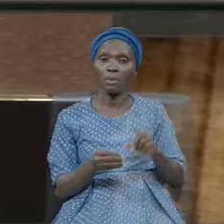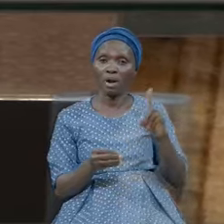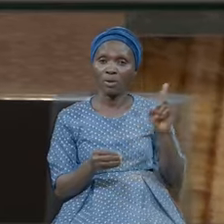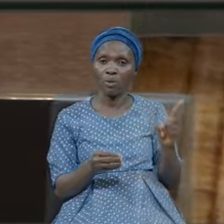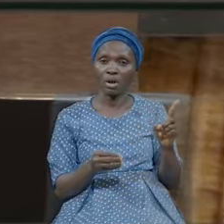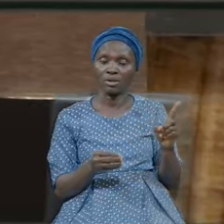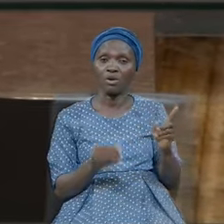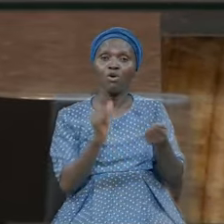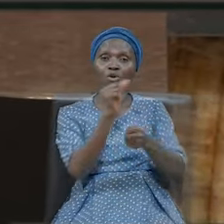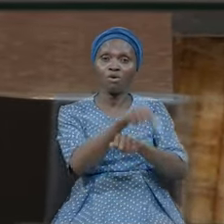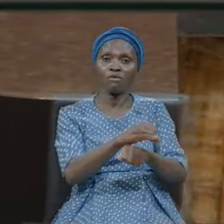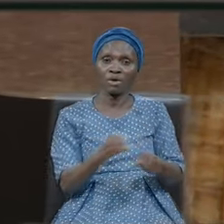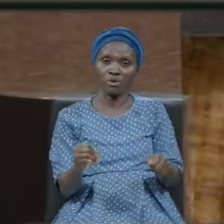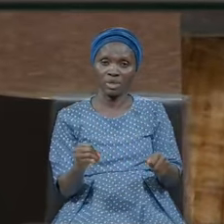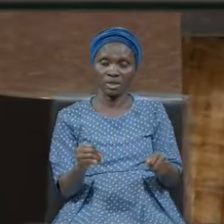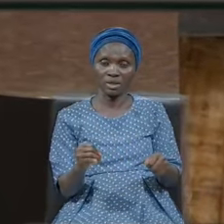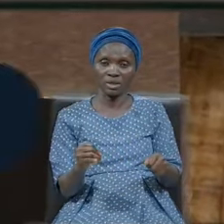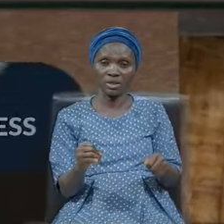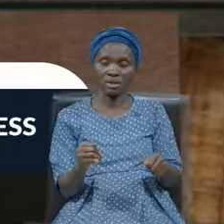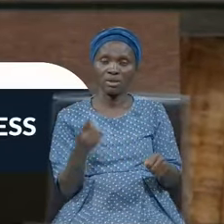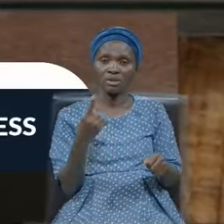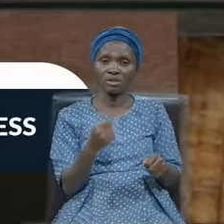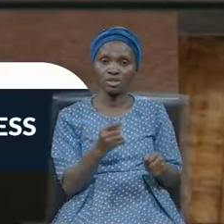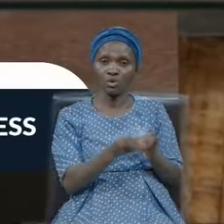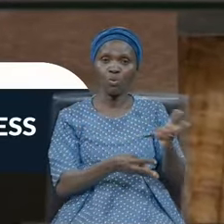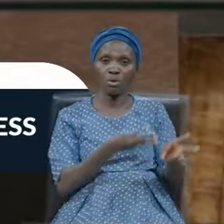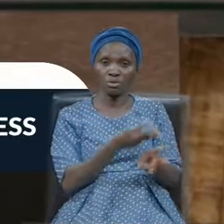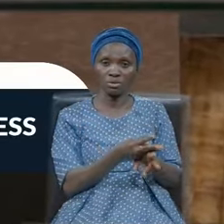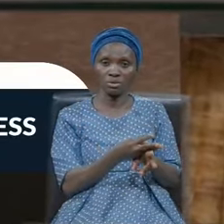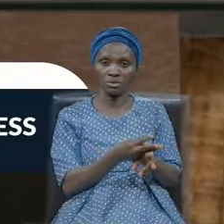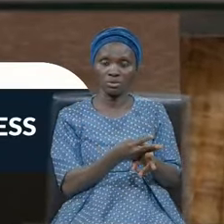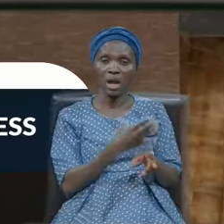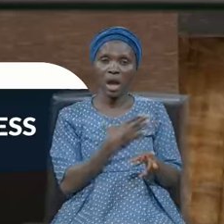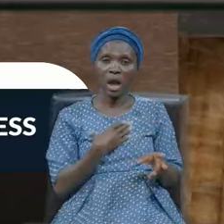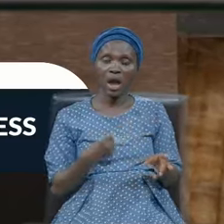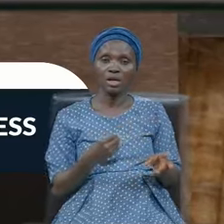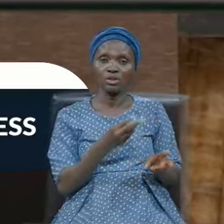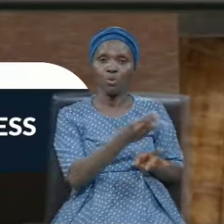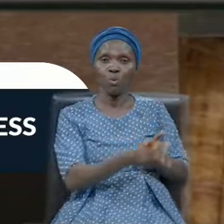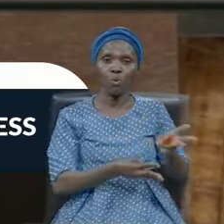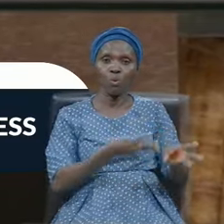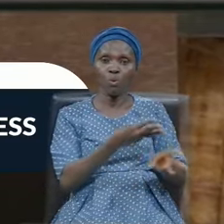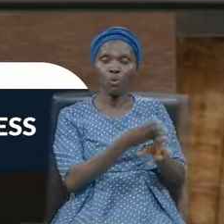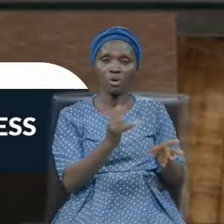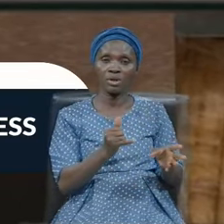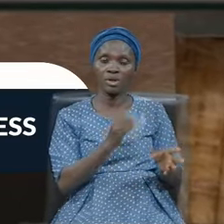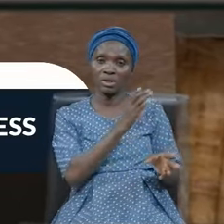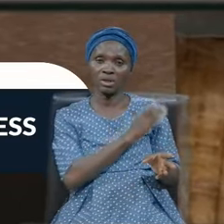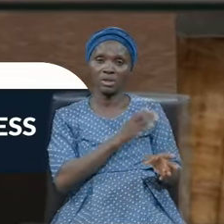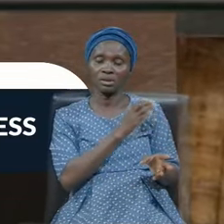c'est vaincre le monde et la mondanité par la